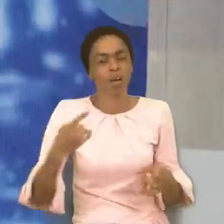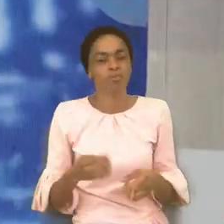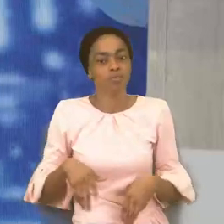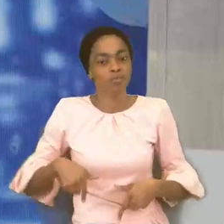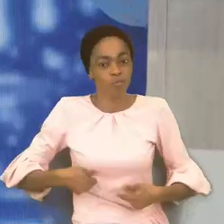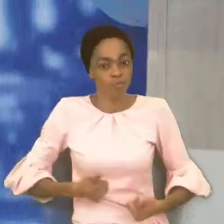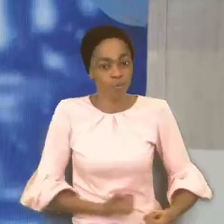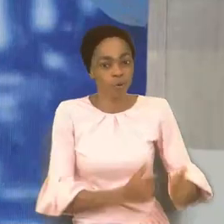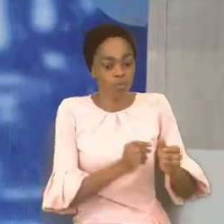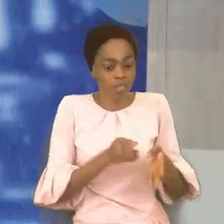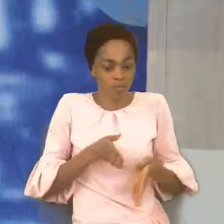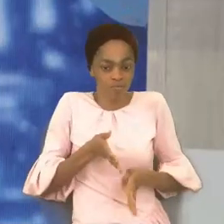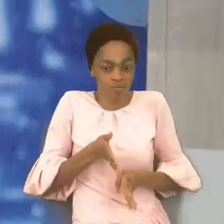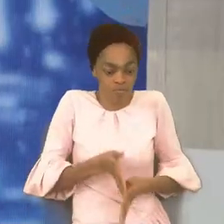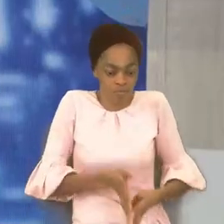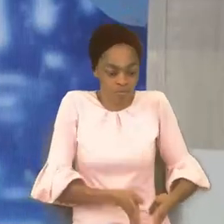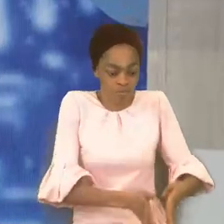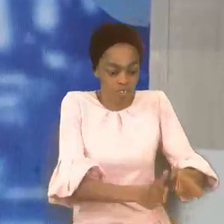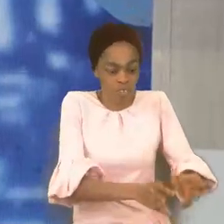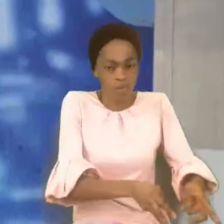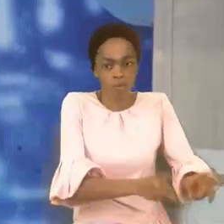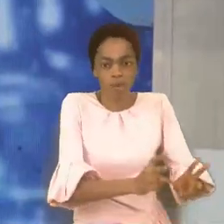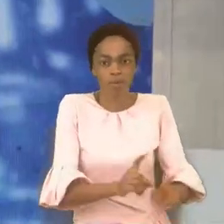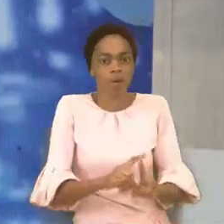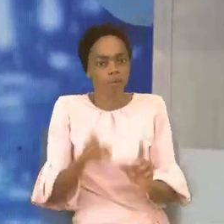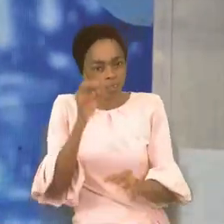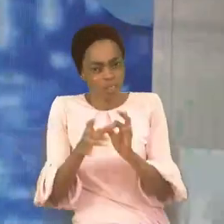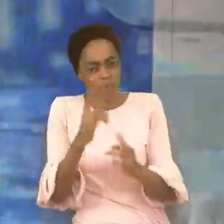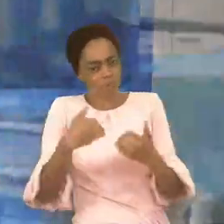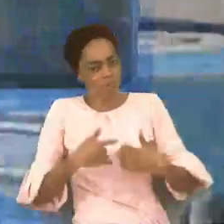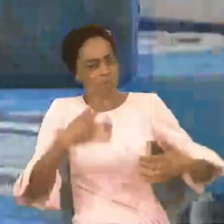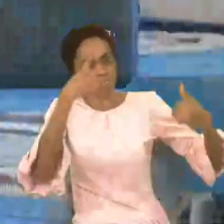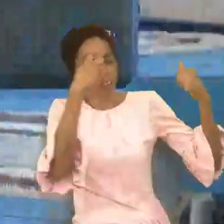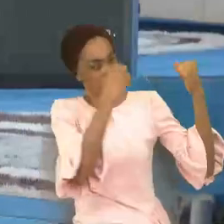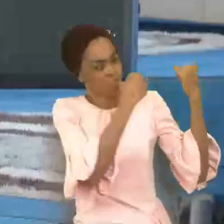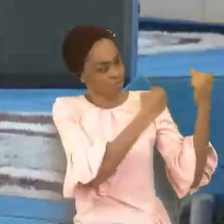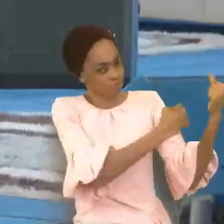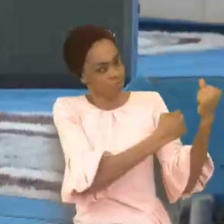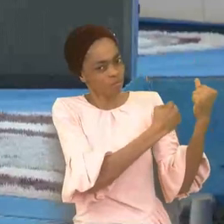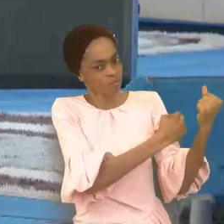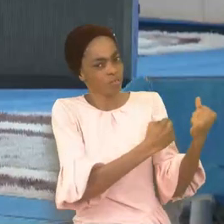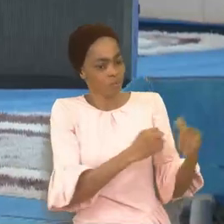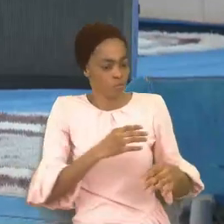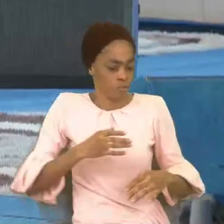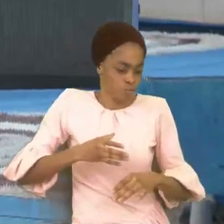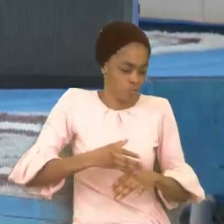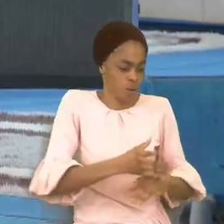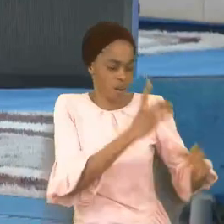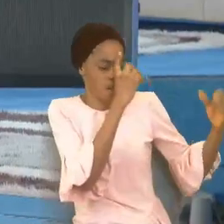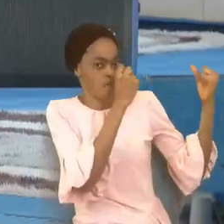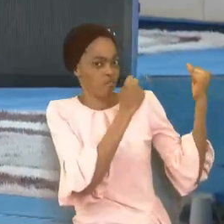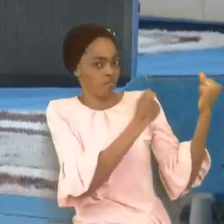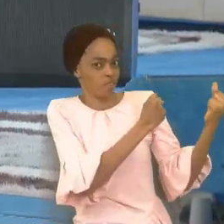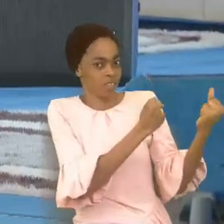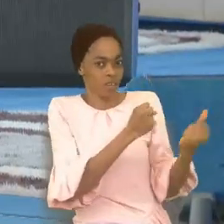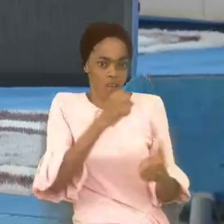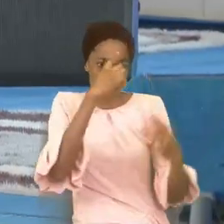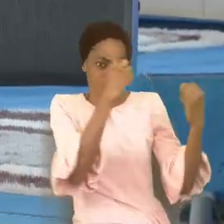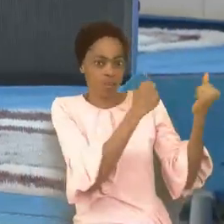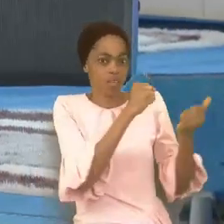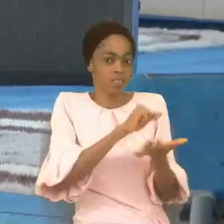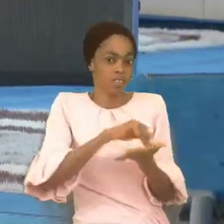suivre le droit chemin. Mais quand tu as une foi irrésistible, la foi qui tient, la foi